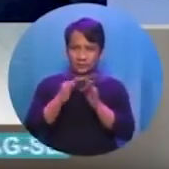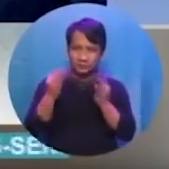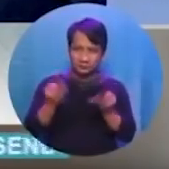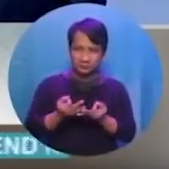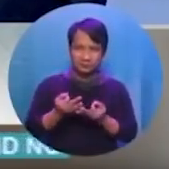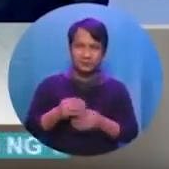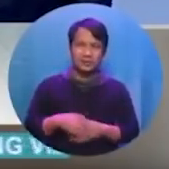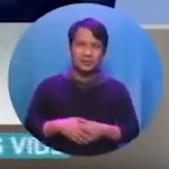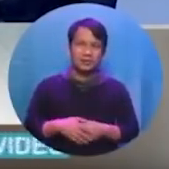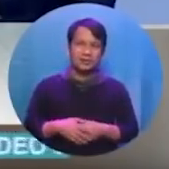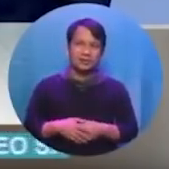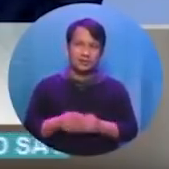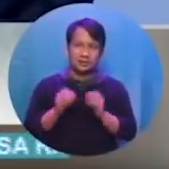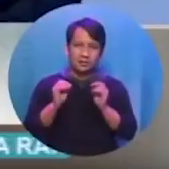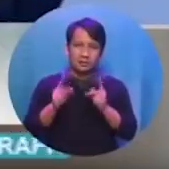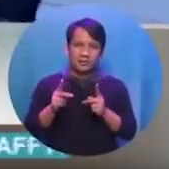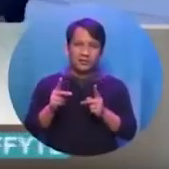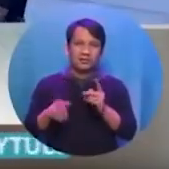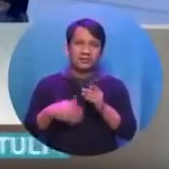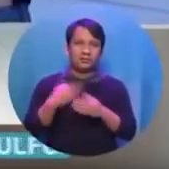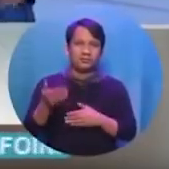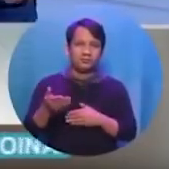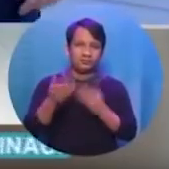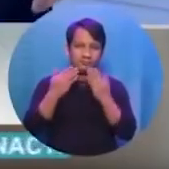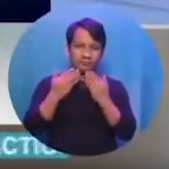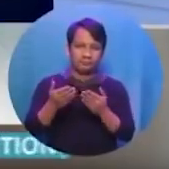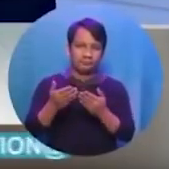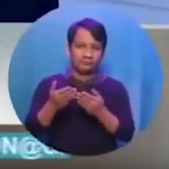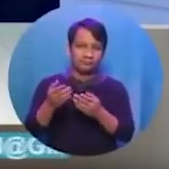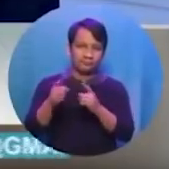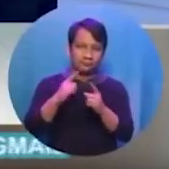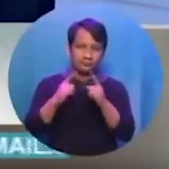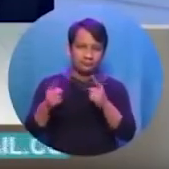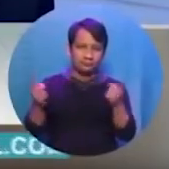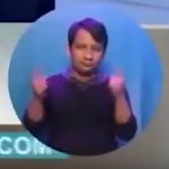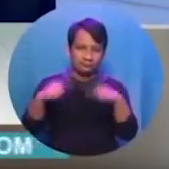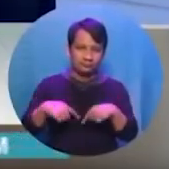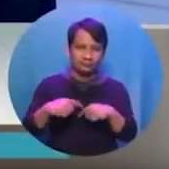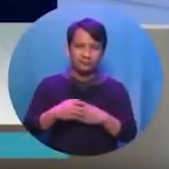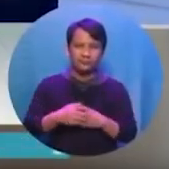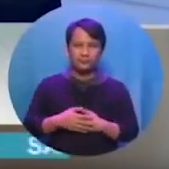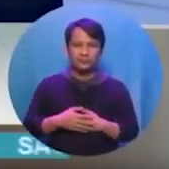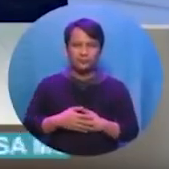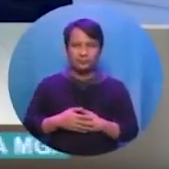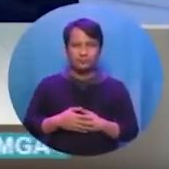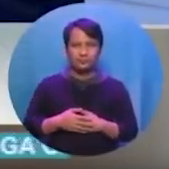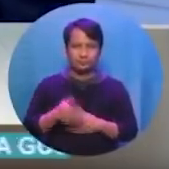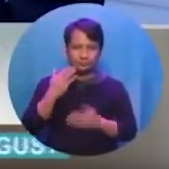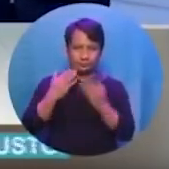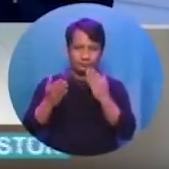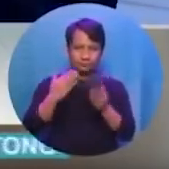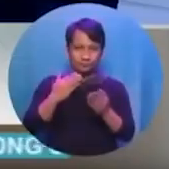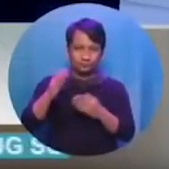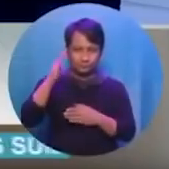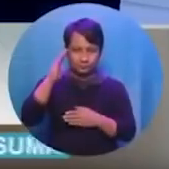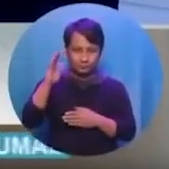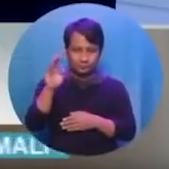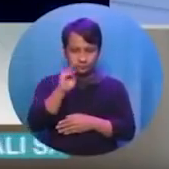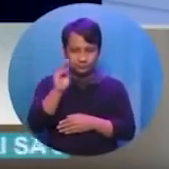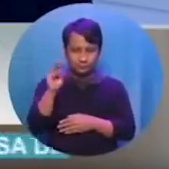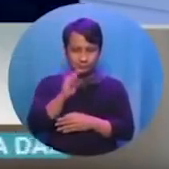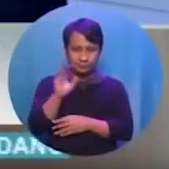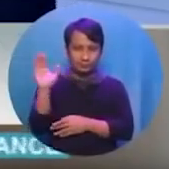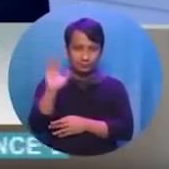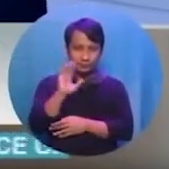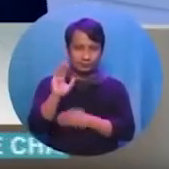ganun. Ayun, okay. Sige ma'am, salamat ma'am sa kipag-usap sa amin. Thank you po, sir. Merry Christmas po ulit.